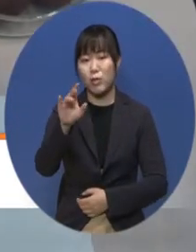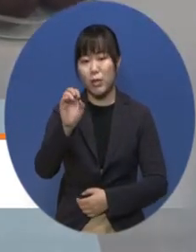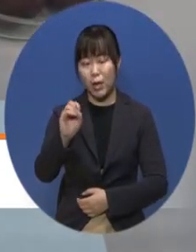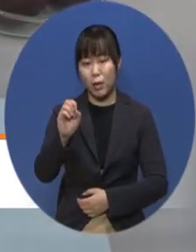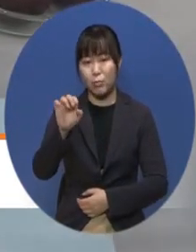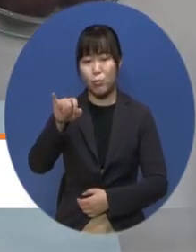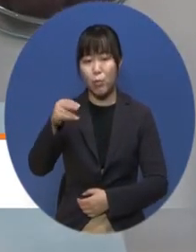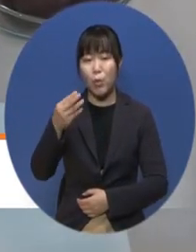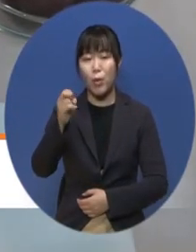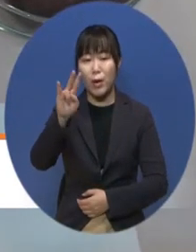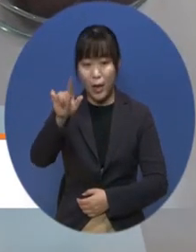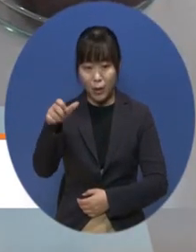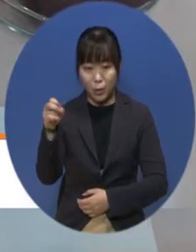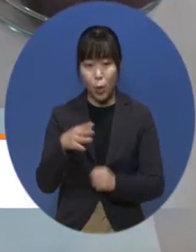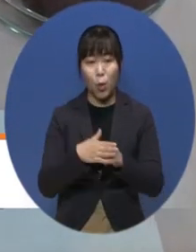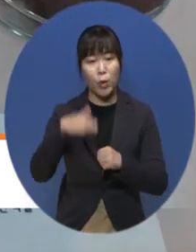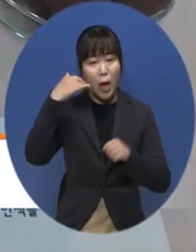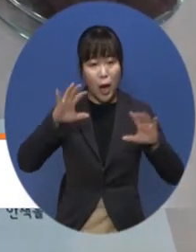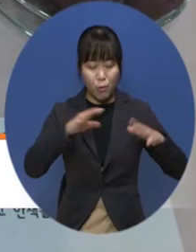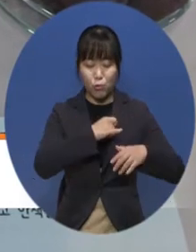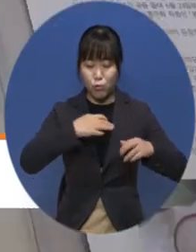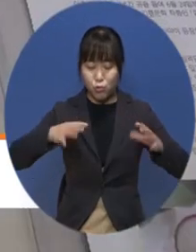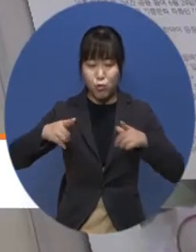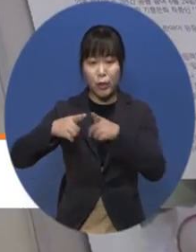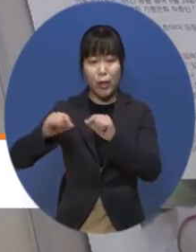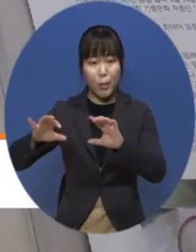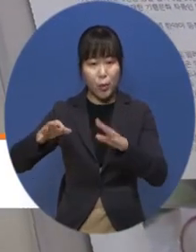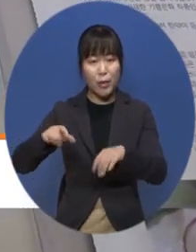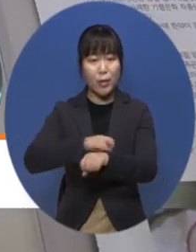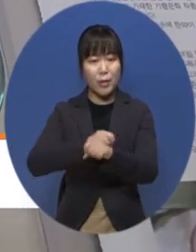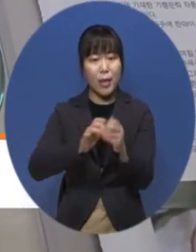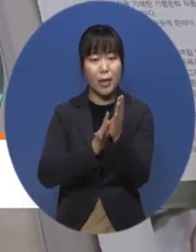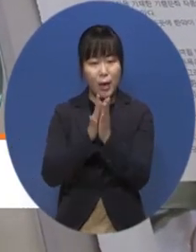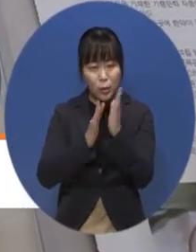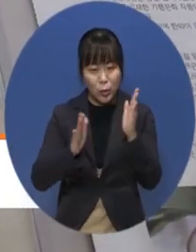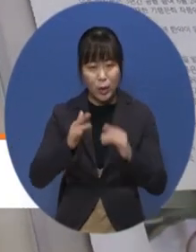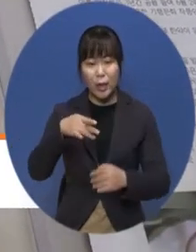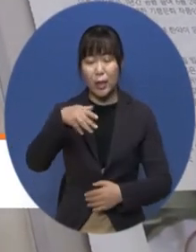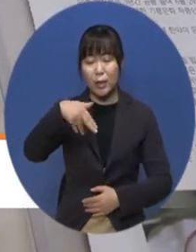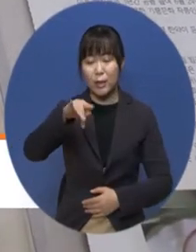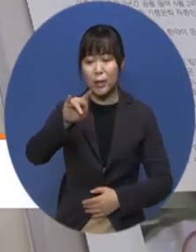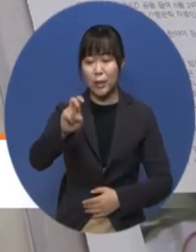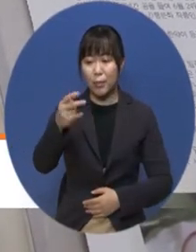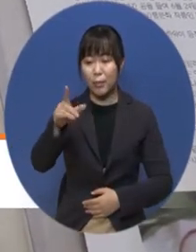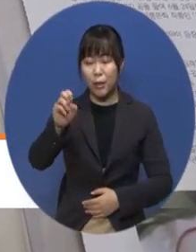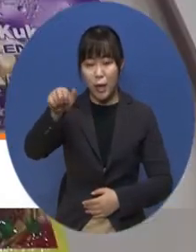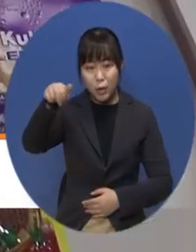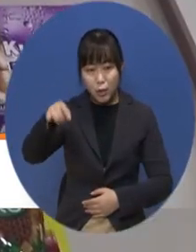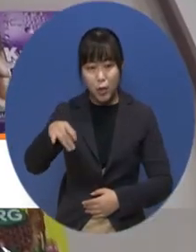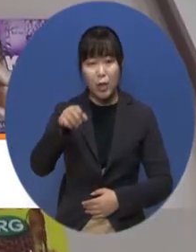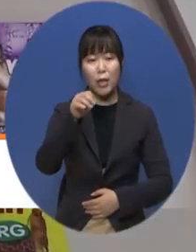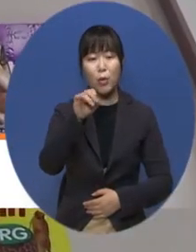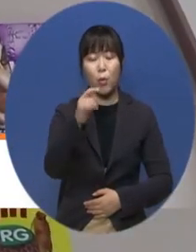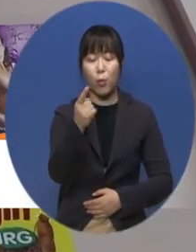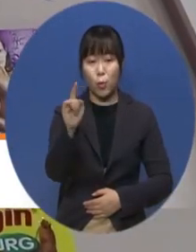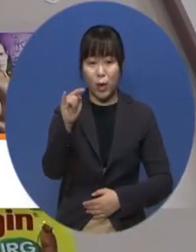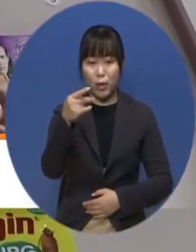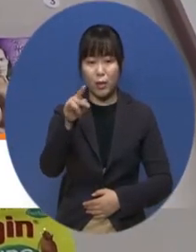몰약과 우리나라와 중국, 일본의 특산 약초인 참단기, 외단기